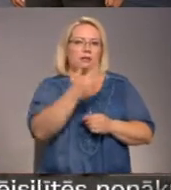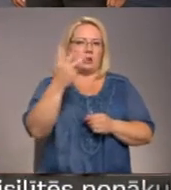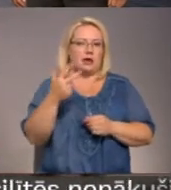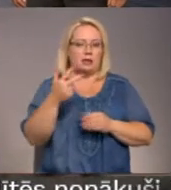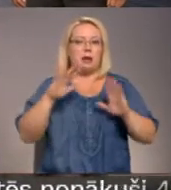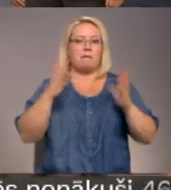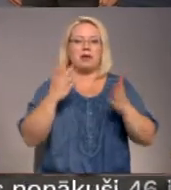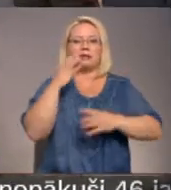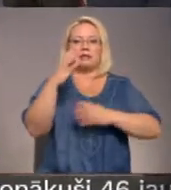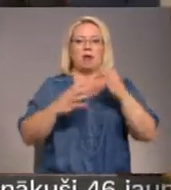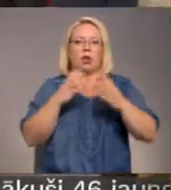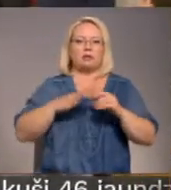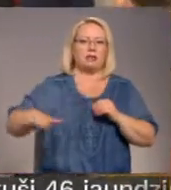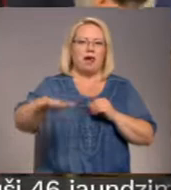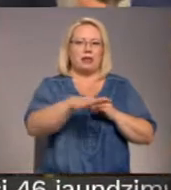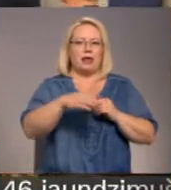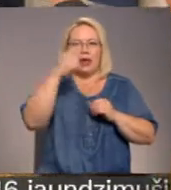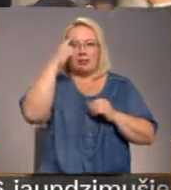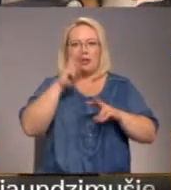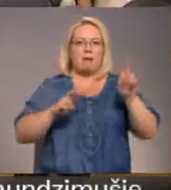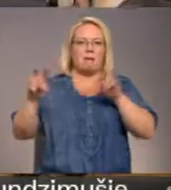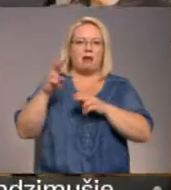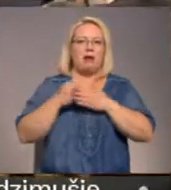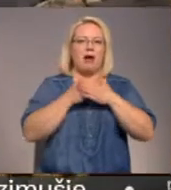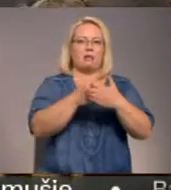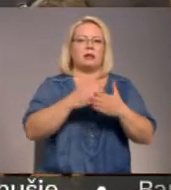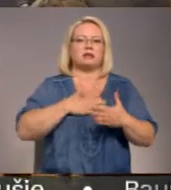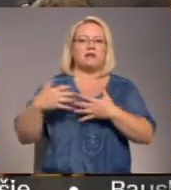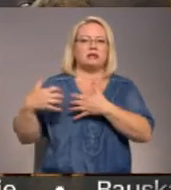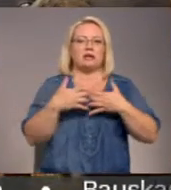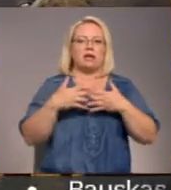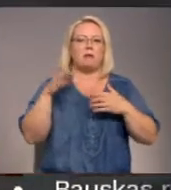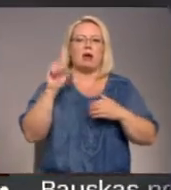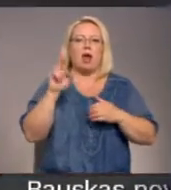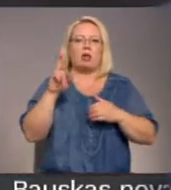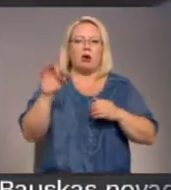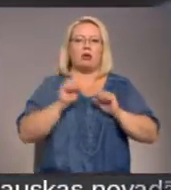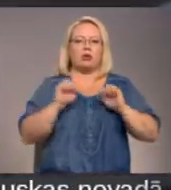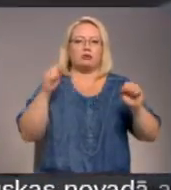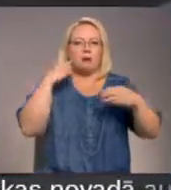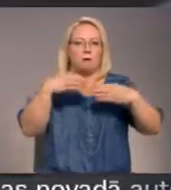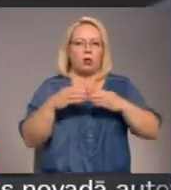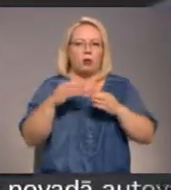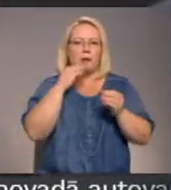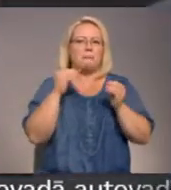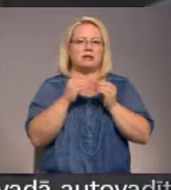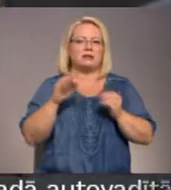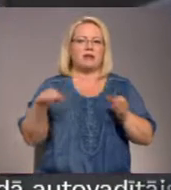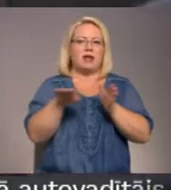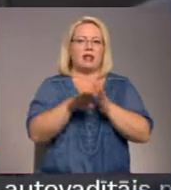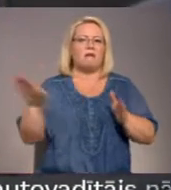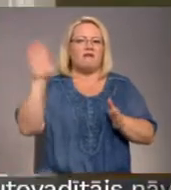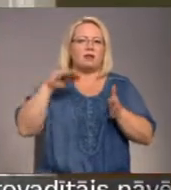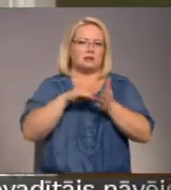Tikmēr starptautiskajā arēnā Indija meklē sabiedrotos savai cīņai par ANO drošības padomes pastāvīgās dalībvalsts